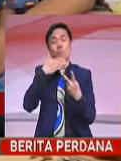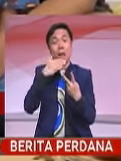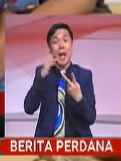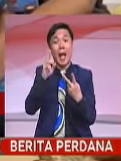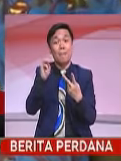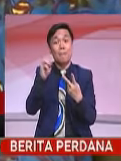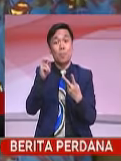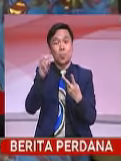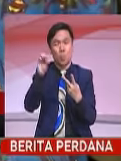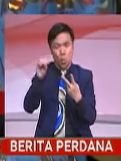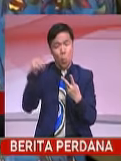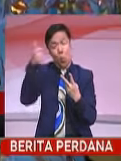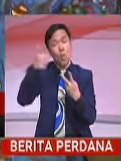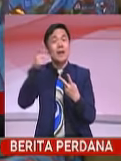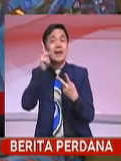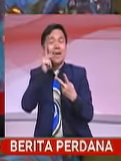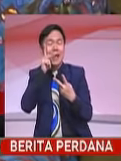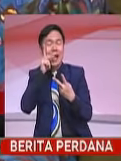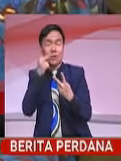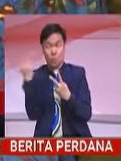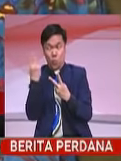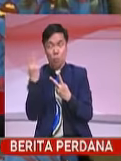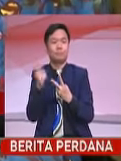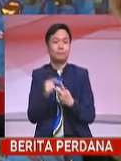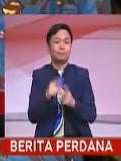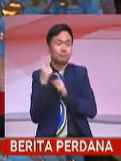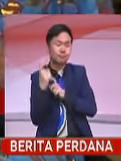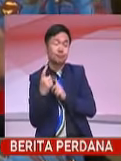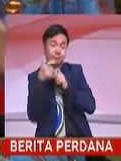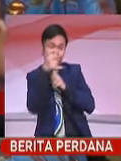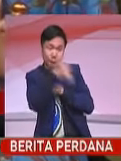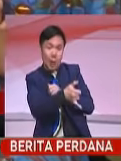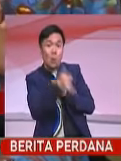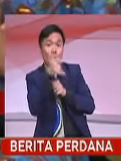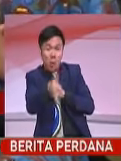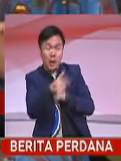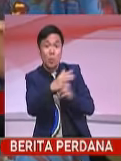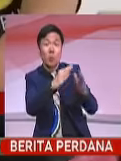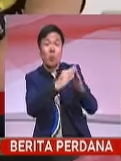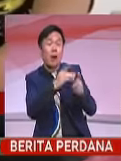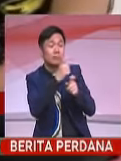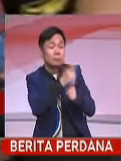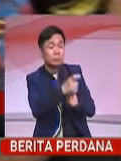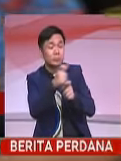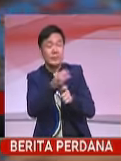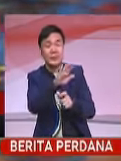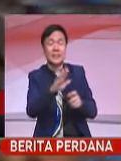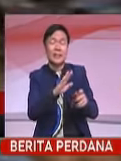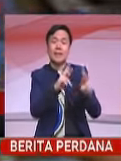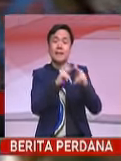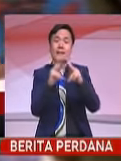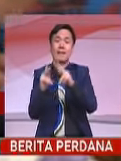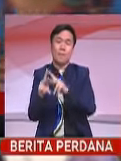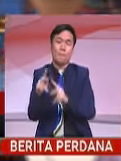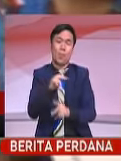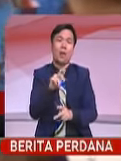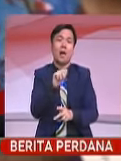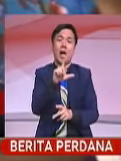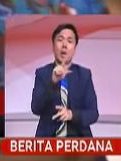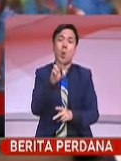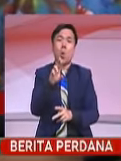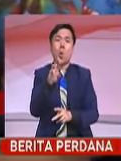UMNO Negeri Kedah, Muhammad Fazil Zulkifli di rumah keluarga berkenaan di Kampung Medan Alur Malai, Alustar pagi